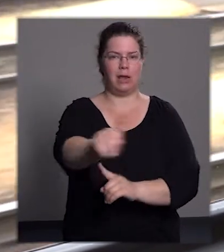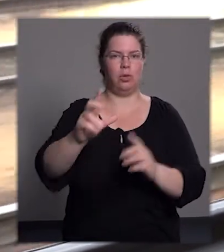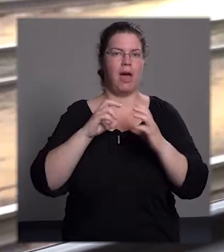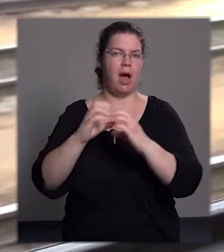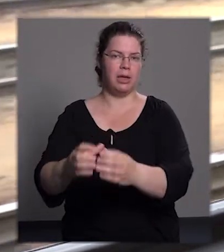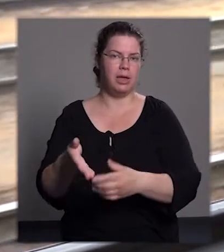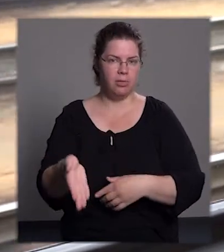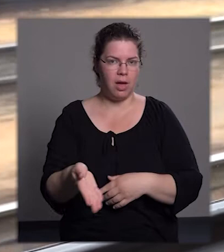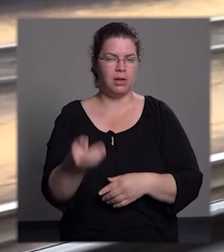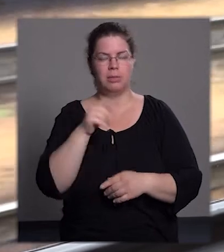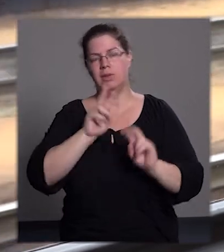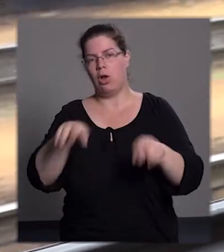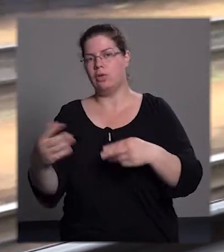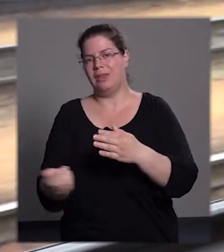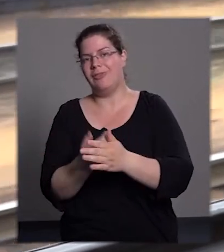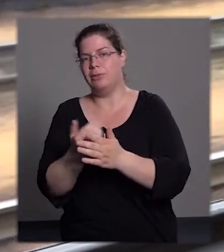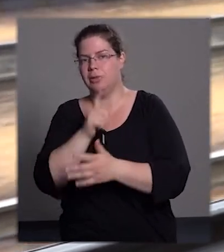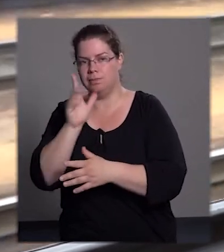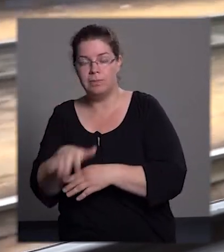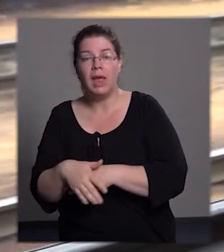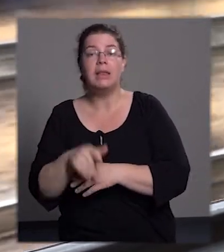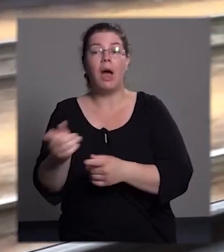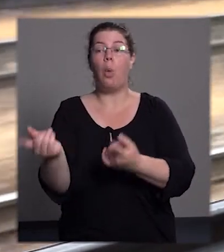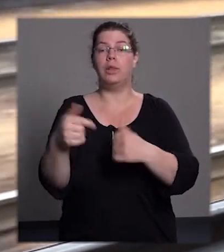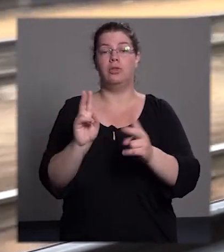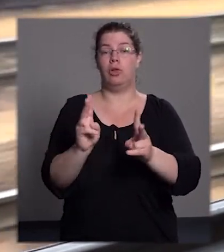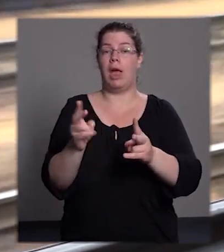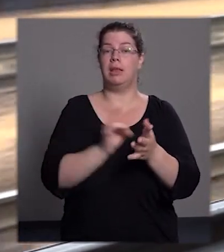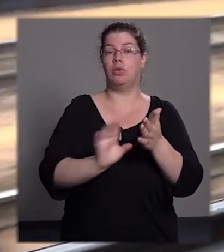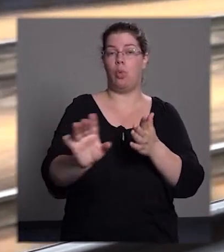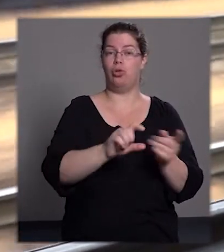valószínűleg felújítanak, de onnan is nagyon gyorsan be lehetne jutni mondjuk